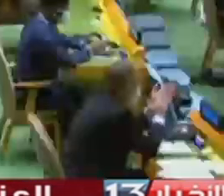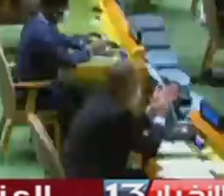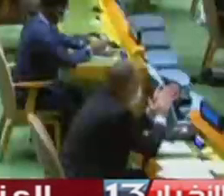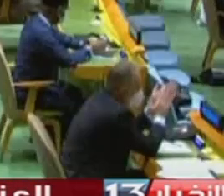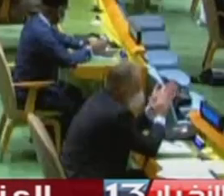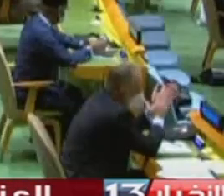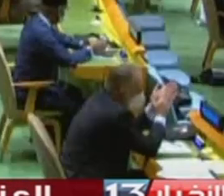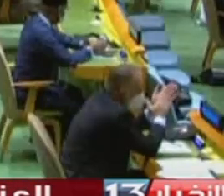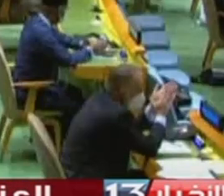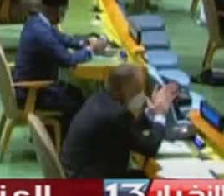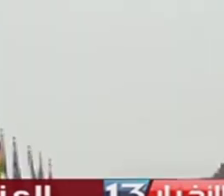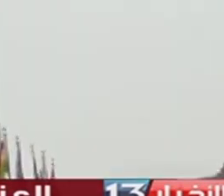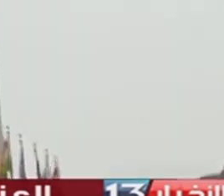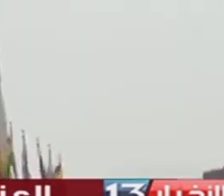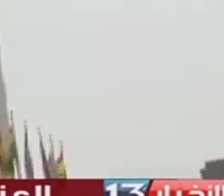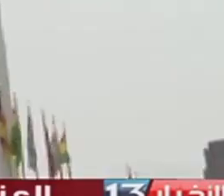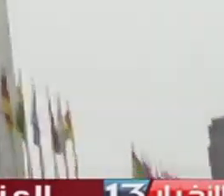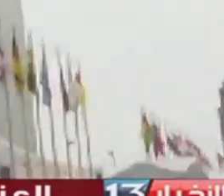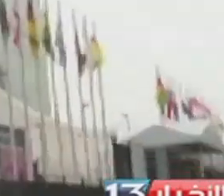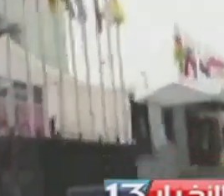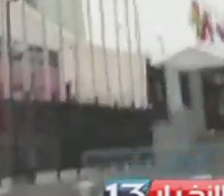امام قاده العالم